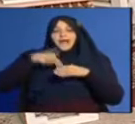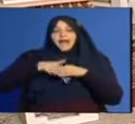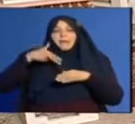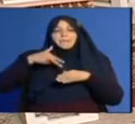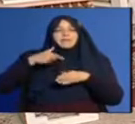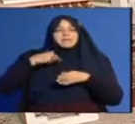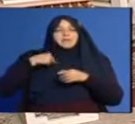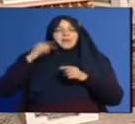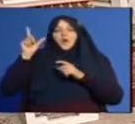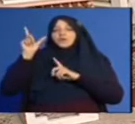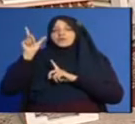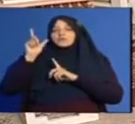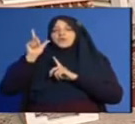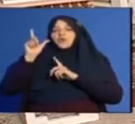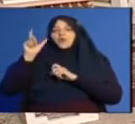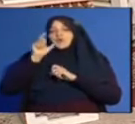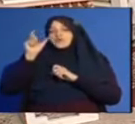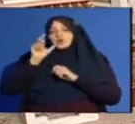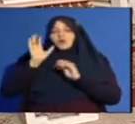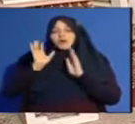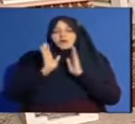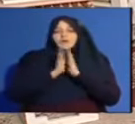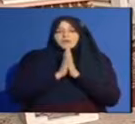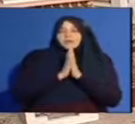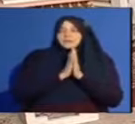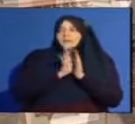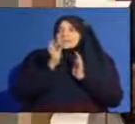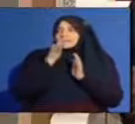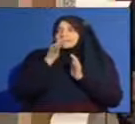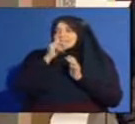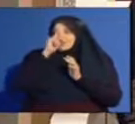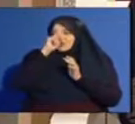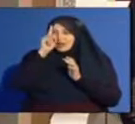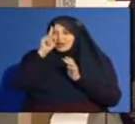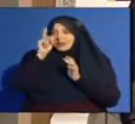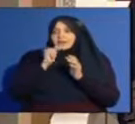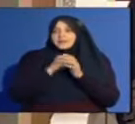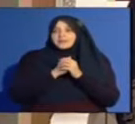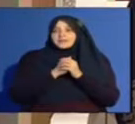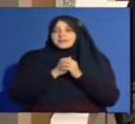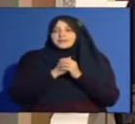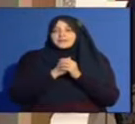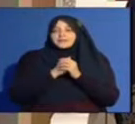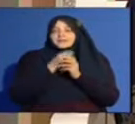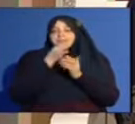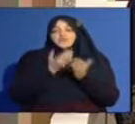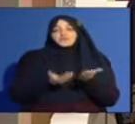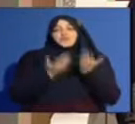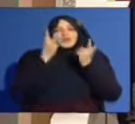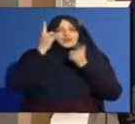ان شاء الله. أيوة. يعني ان شاء الله ان شاء الله ربي ان شاء الله ربي يقدركم.